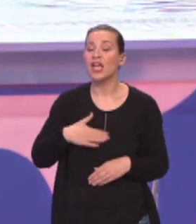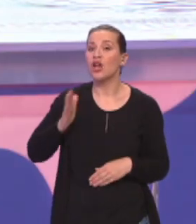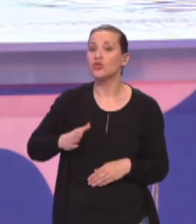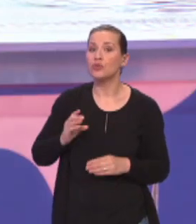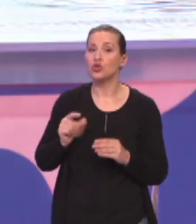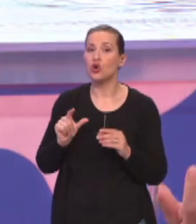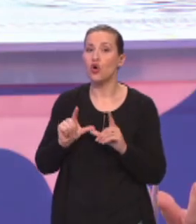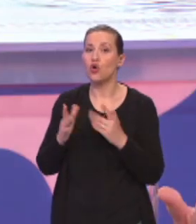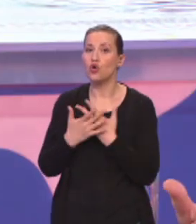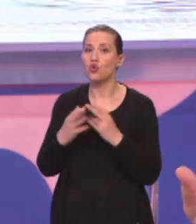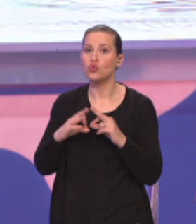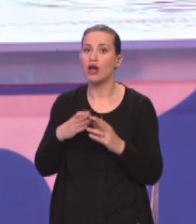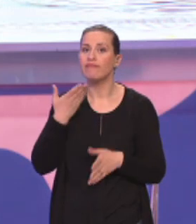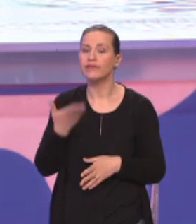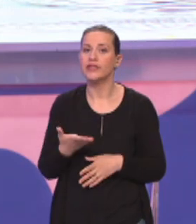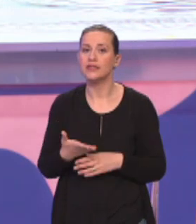znam da ste vi